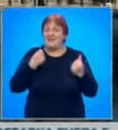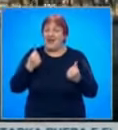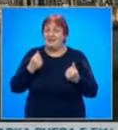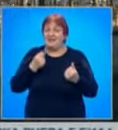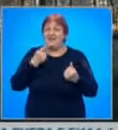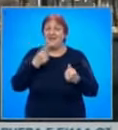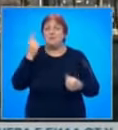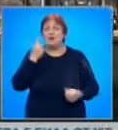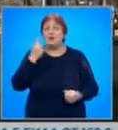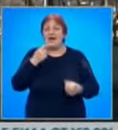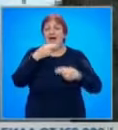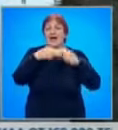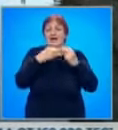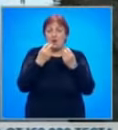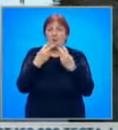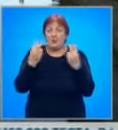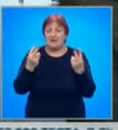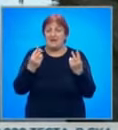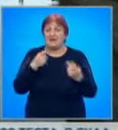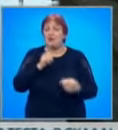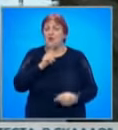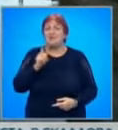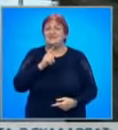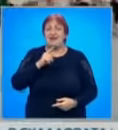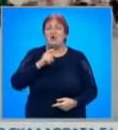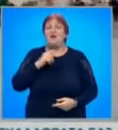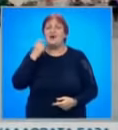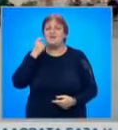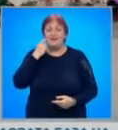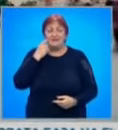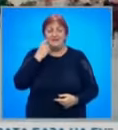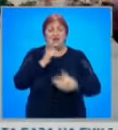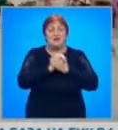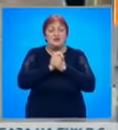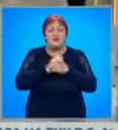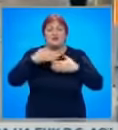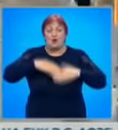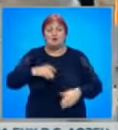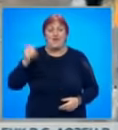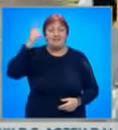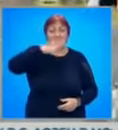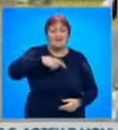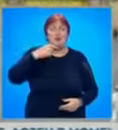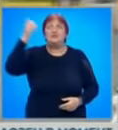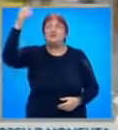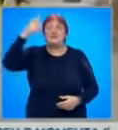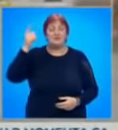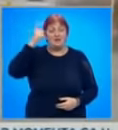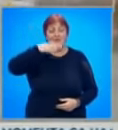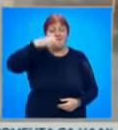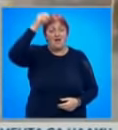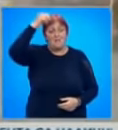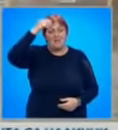постановка и по една кинопрожекция. И то не само в Берлин. Честит рожден ден! Този слънчев ден в